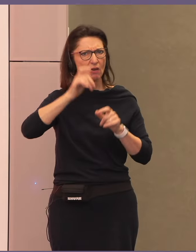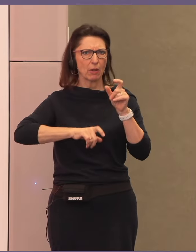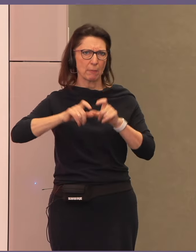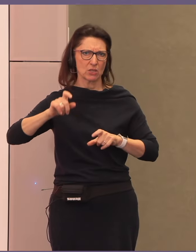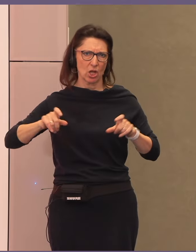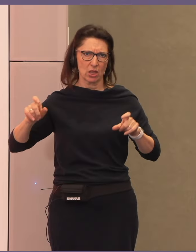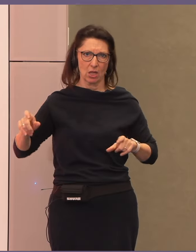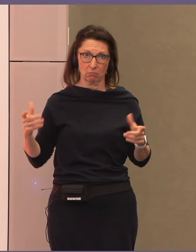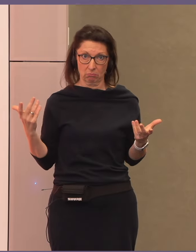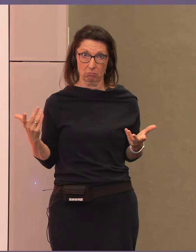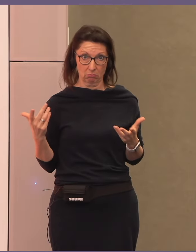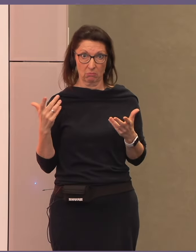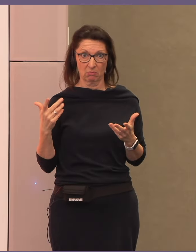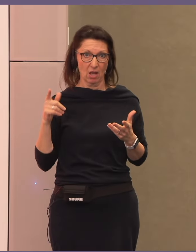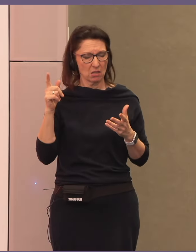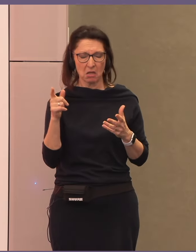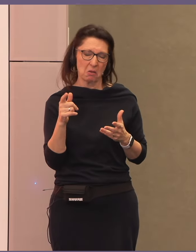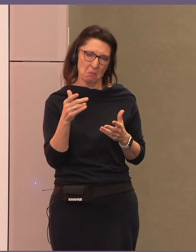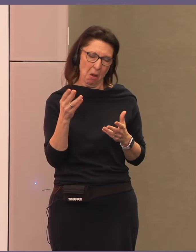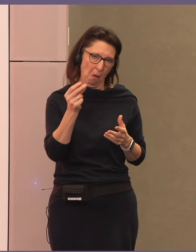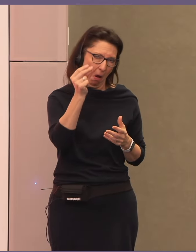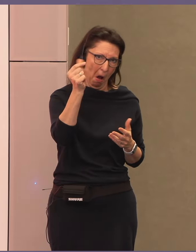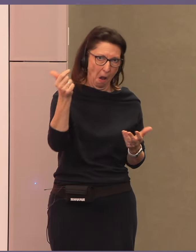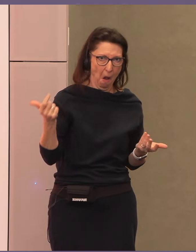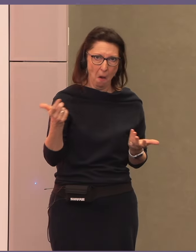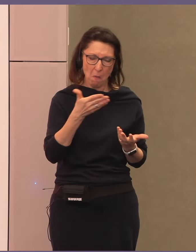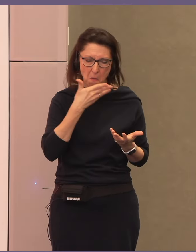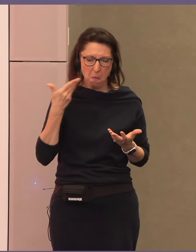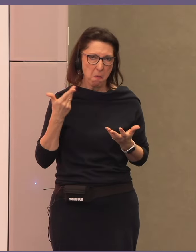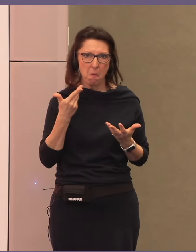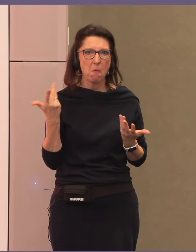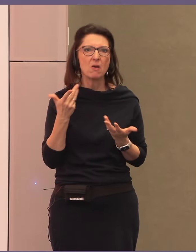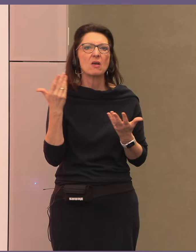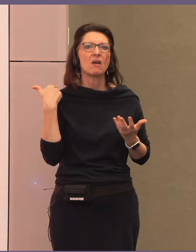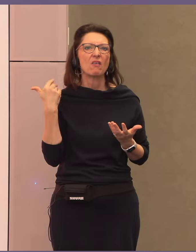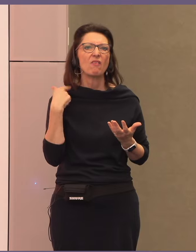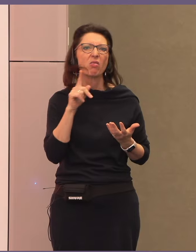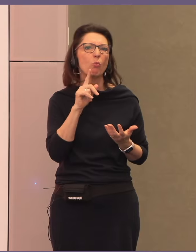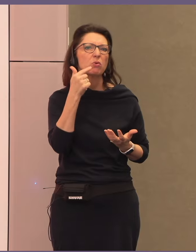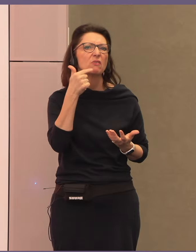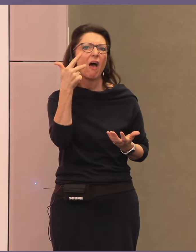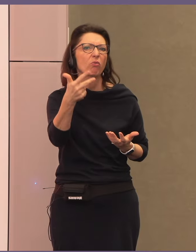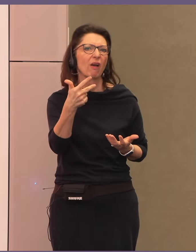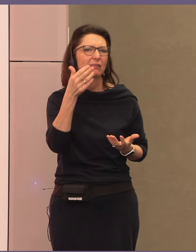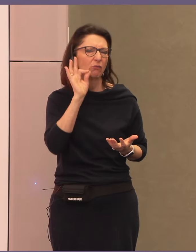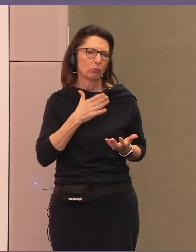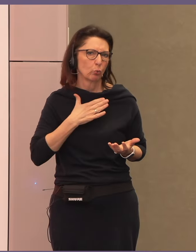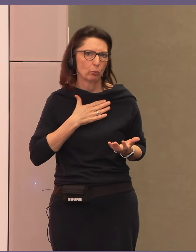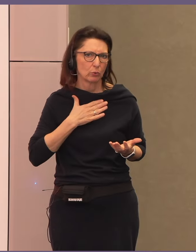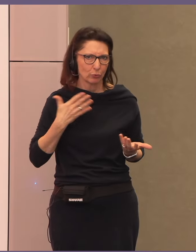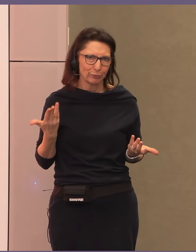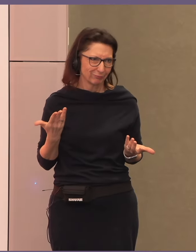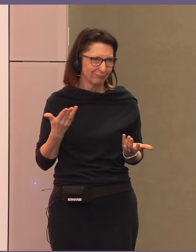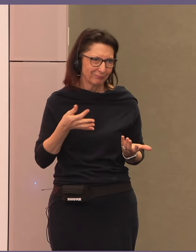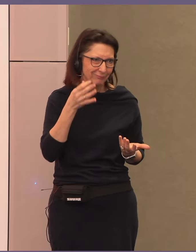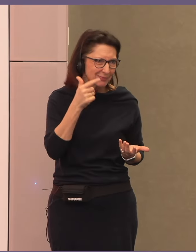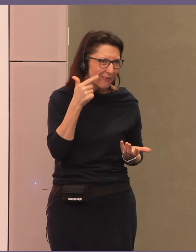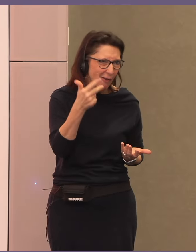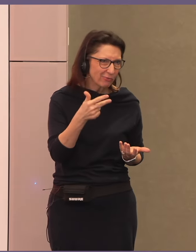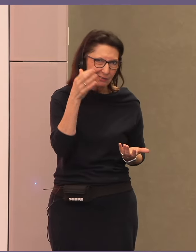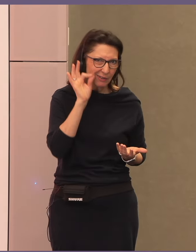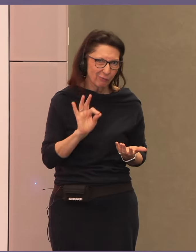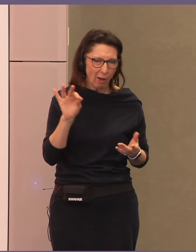Doppelverordnung kaum eine Rolle. Wir sehen keine Spuren. Die Zahl der bereits erwähnten nur 32 Frauen, die wissenschaftlich arbeiten konnten,